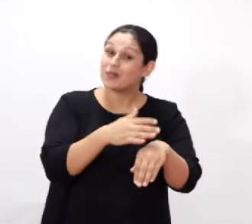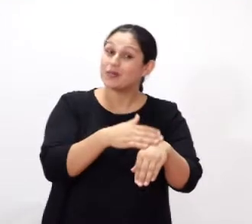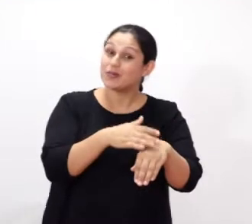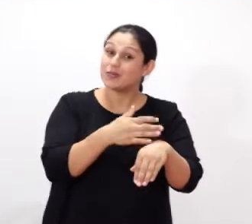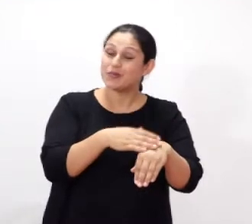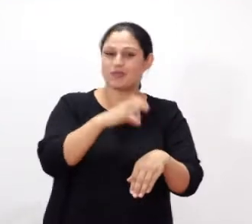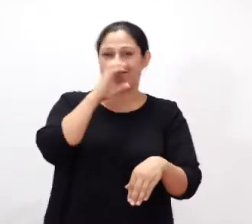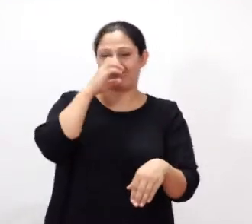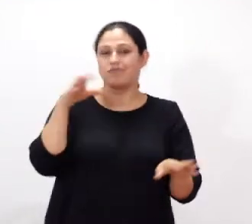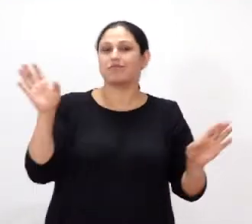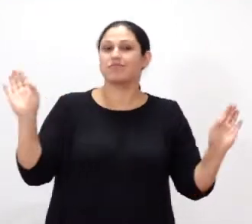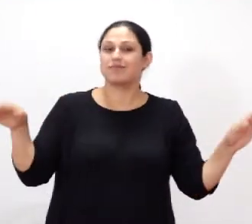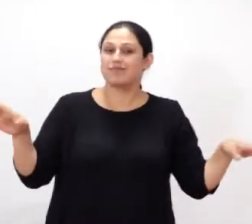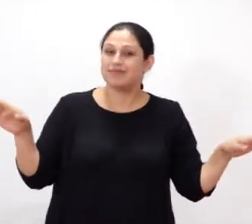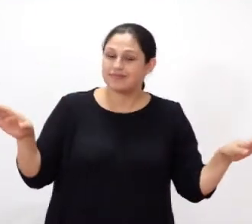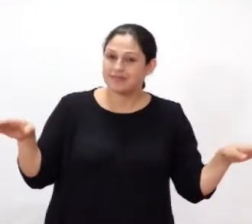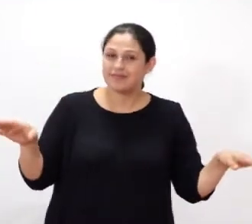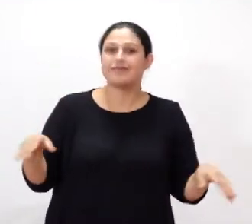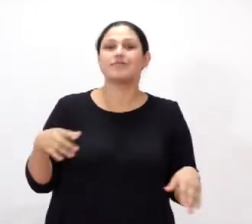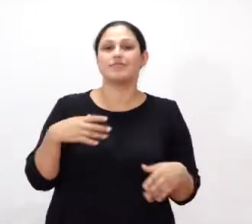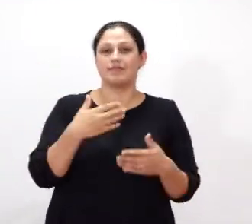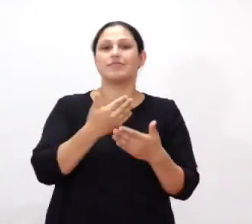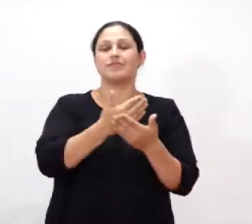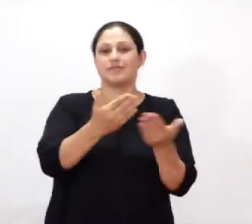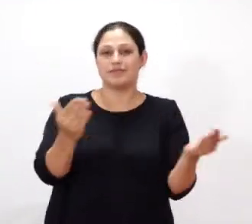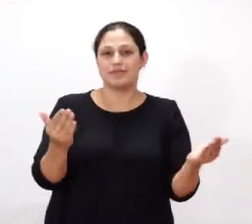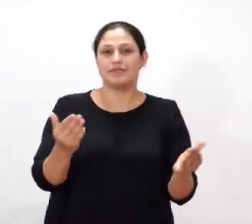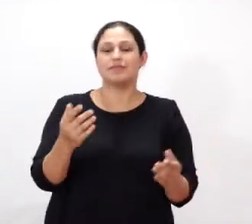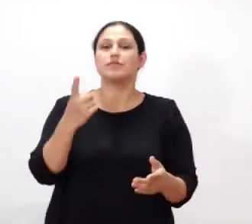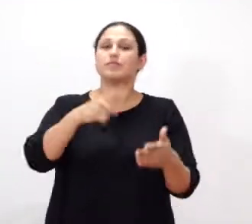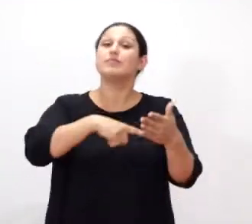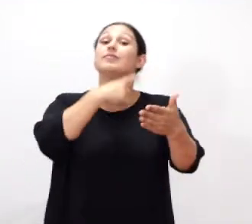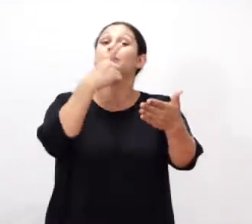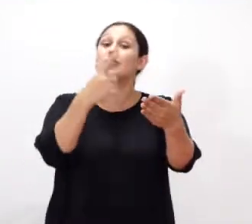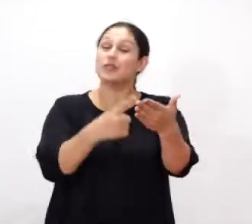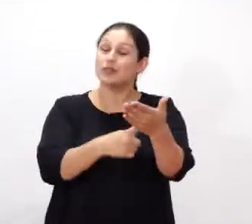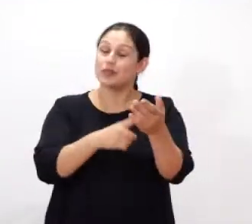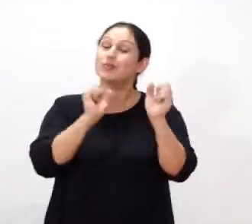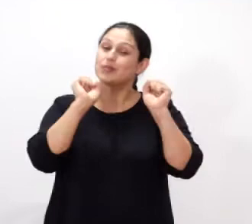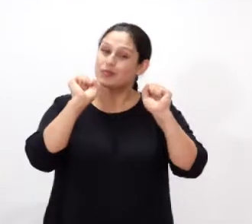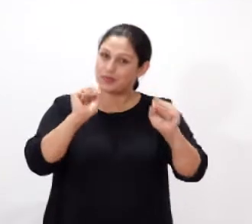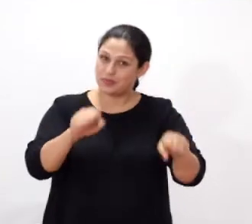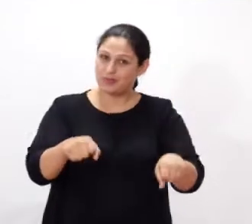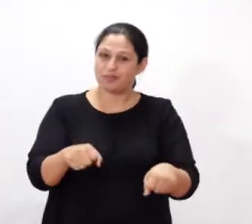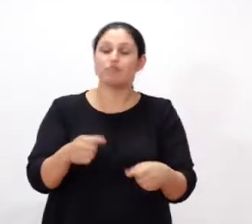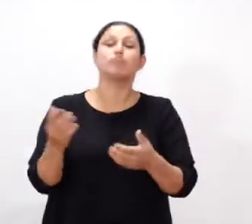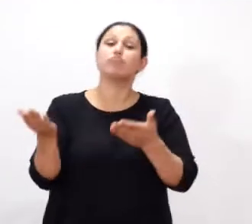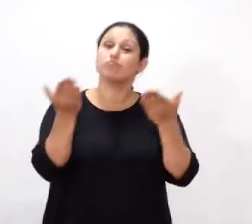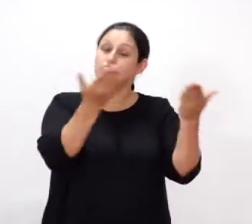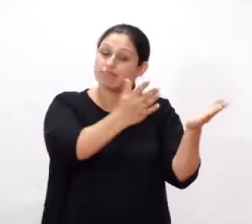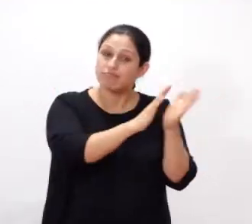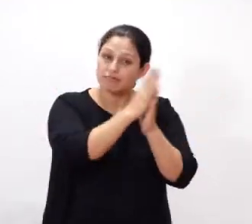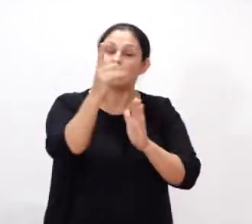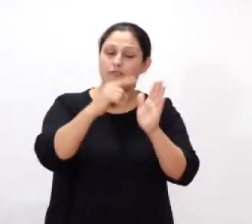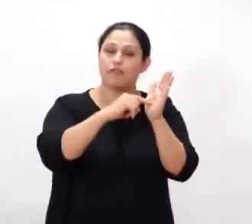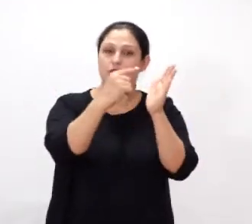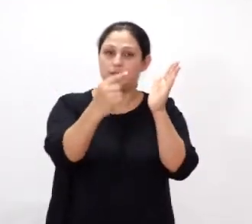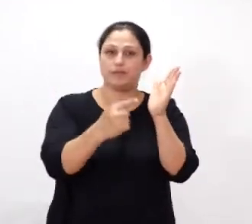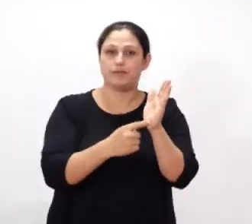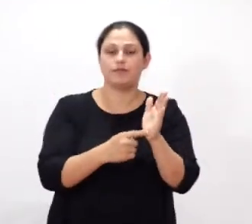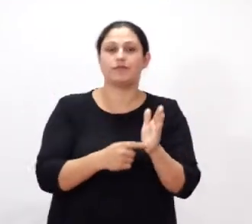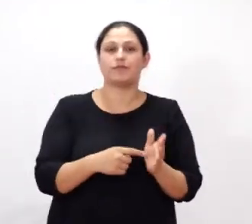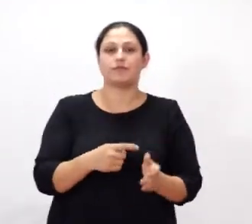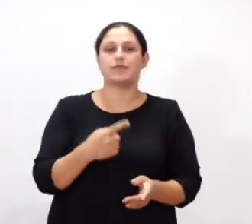بوم اجازت با آنها یک سوال دهم مرحمت دیو درخت